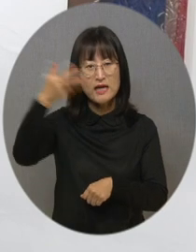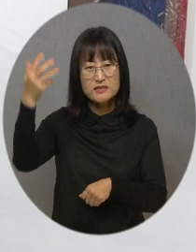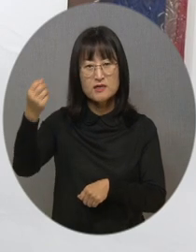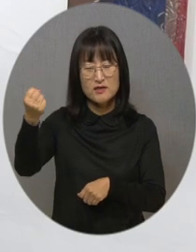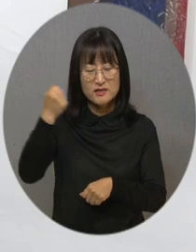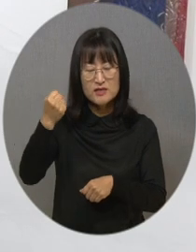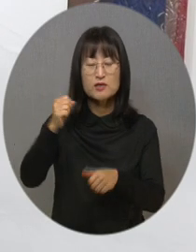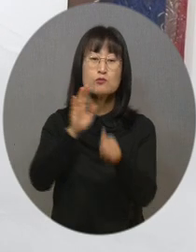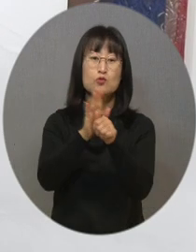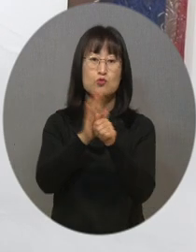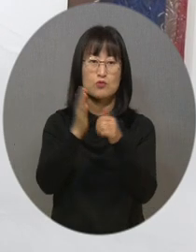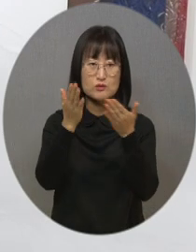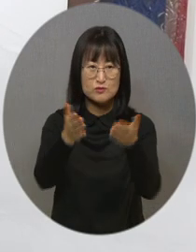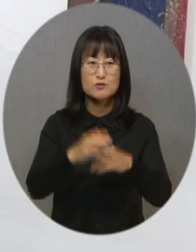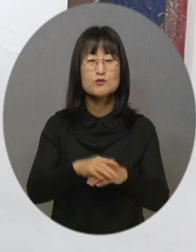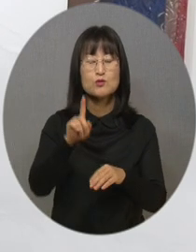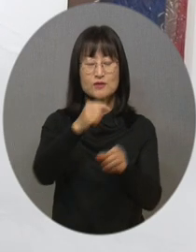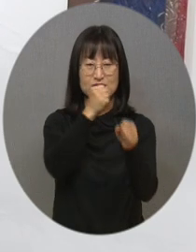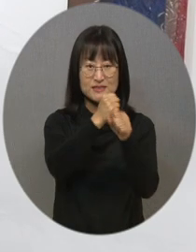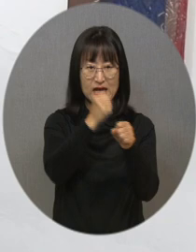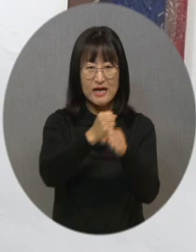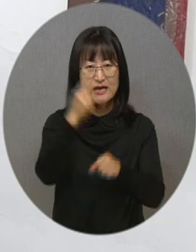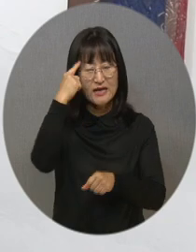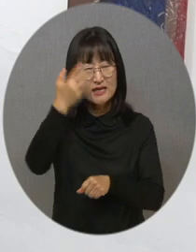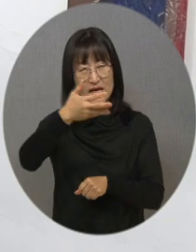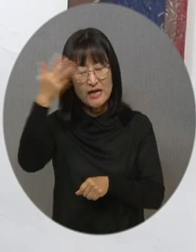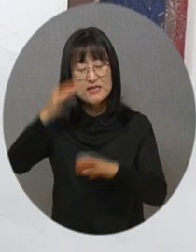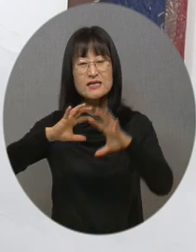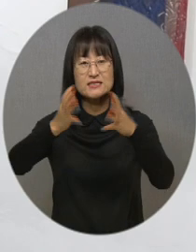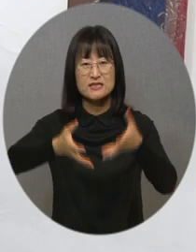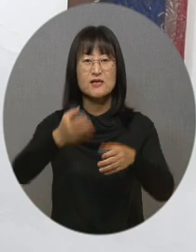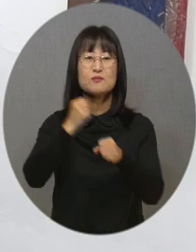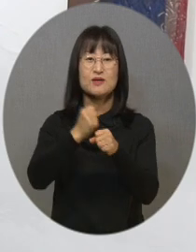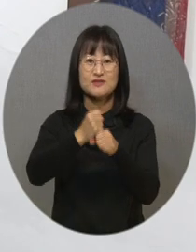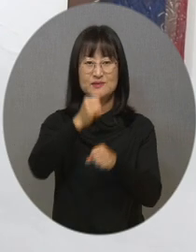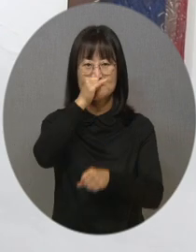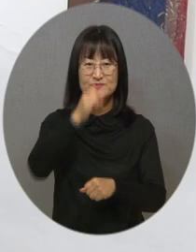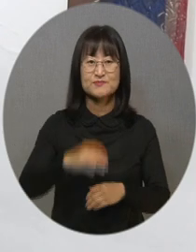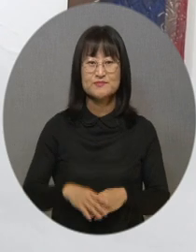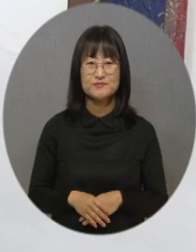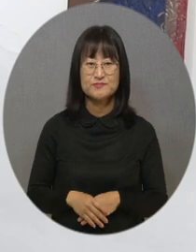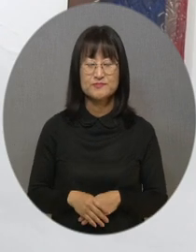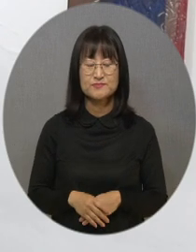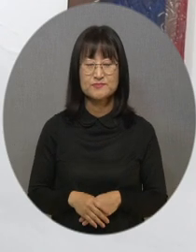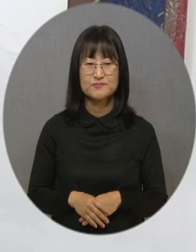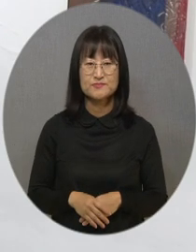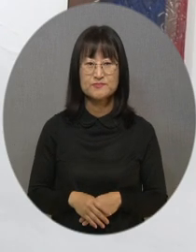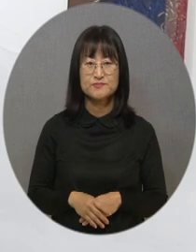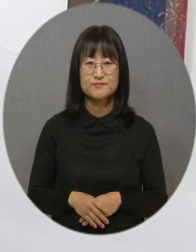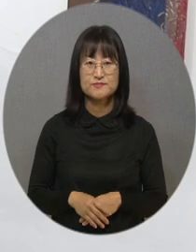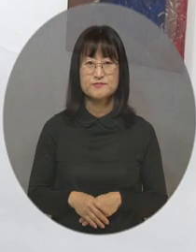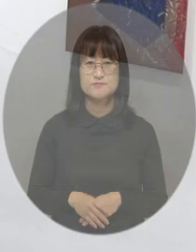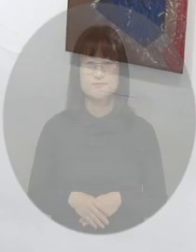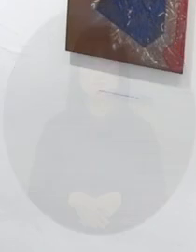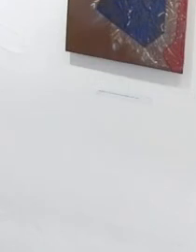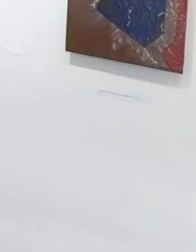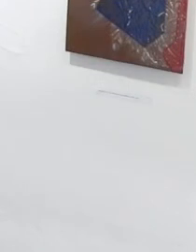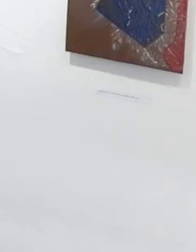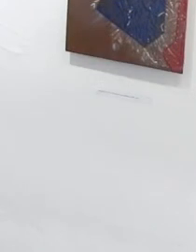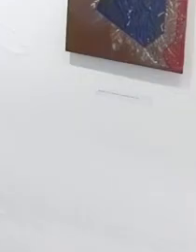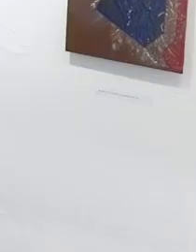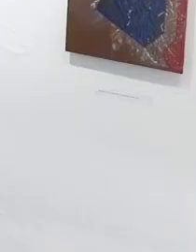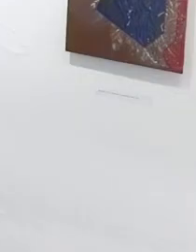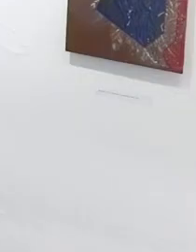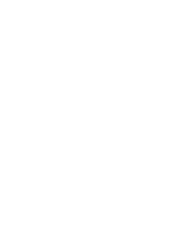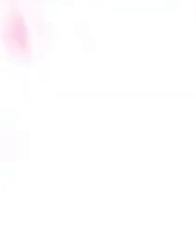극대화하며 오늘도 작가가 꿈꾸는 세계를 만들어갑니다. 복지TV 뉴스 정유정입니다.